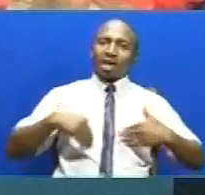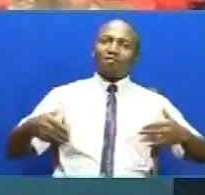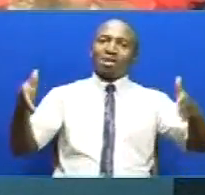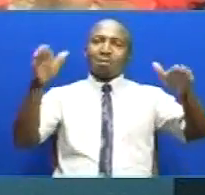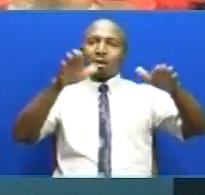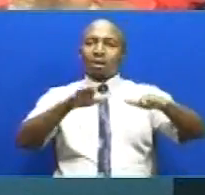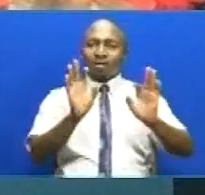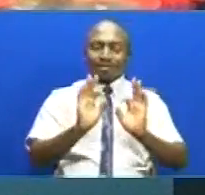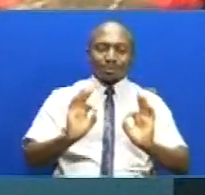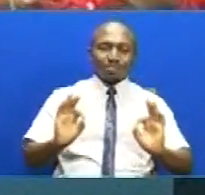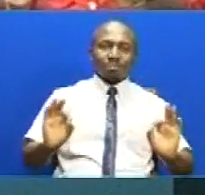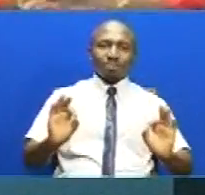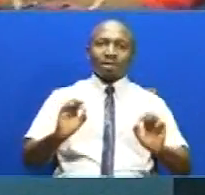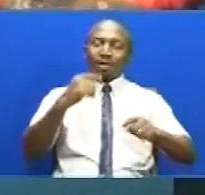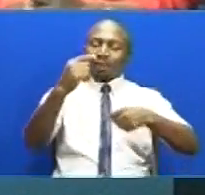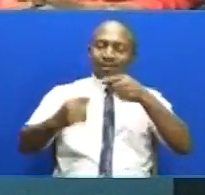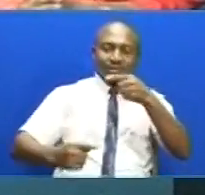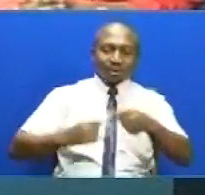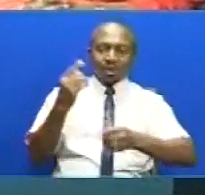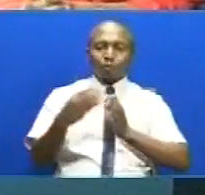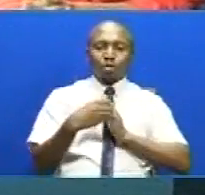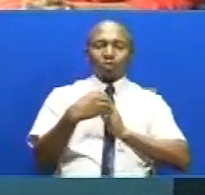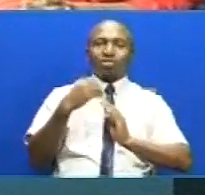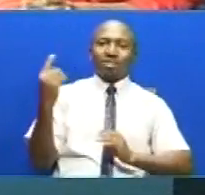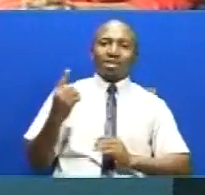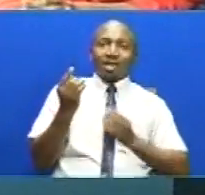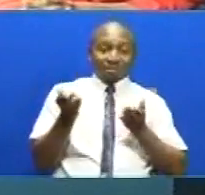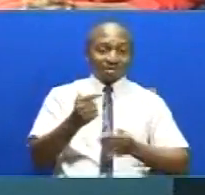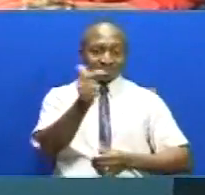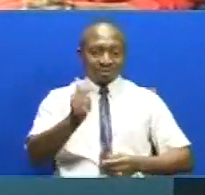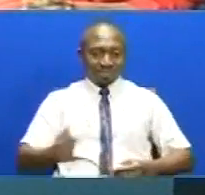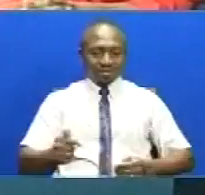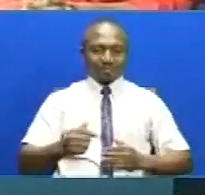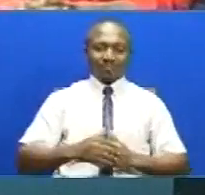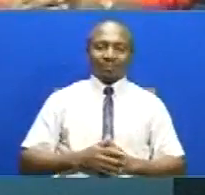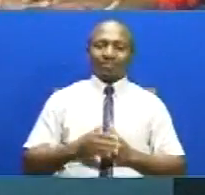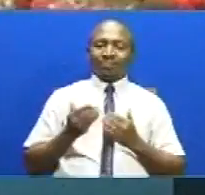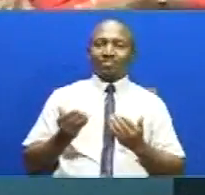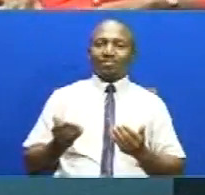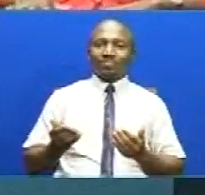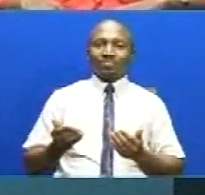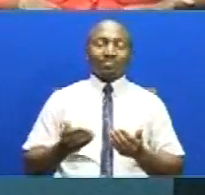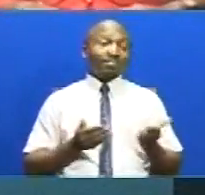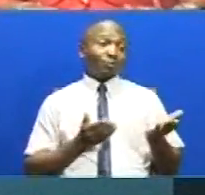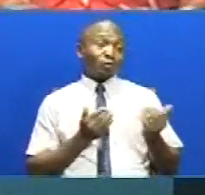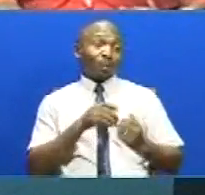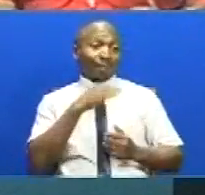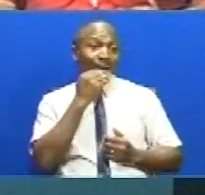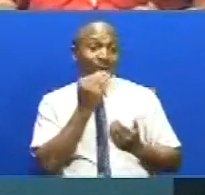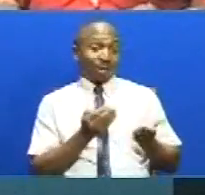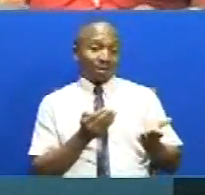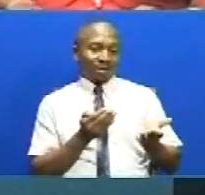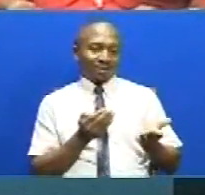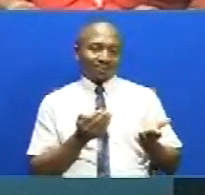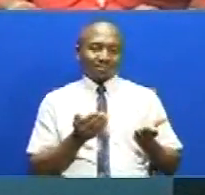tele aweze na aendelee kuongoza taifa la Tanzania. Basi kwa unasubiri keki. Kwa kweli